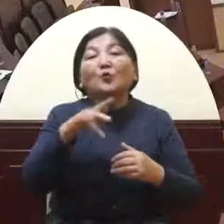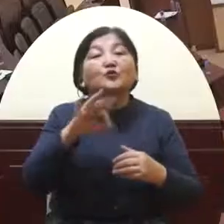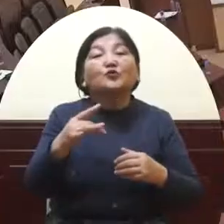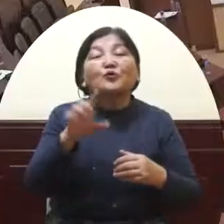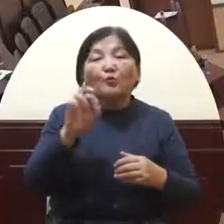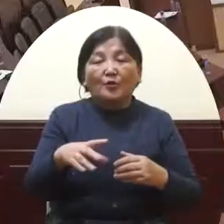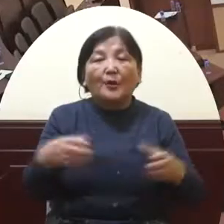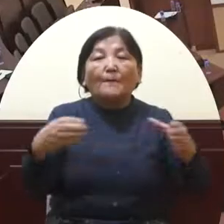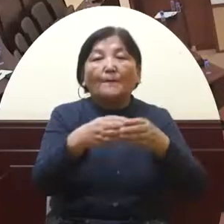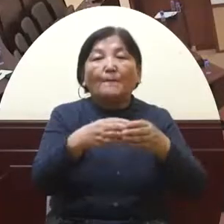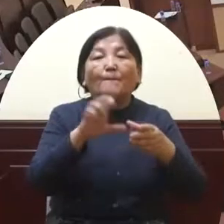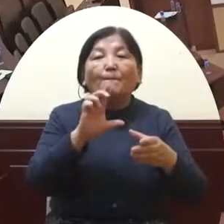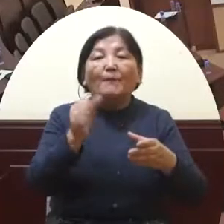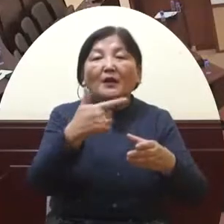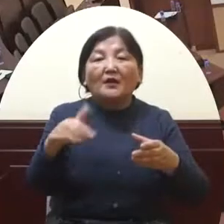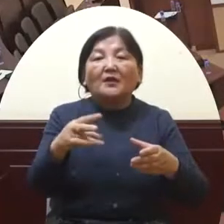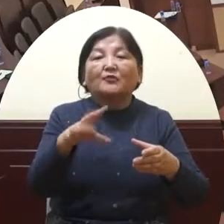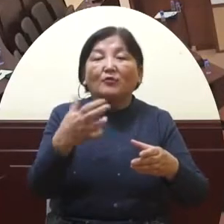бол.